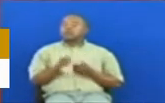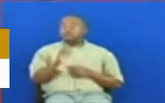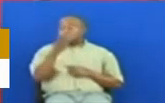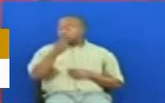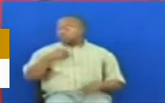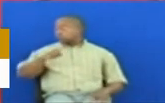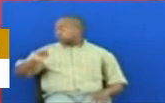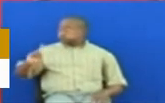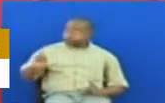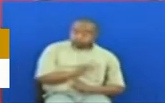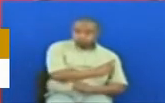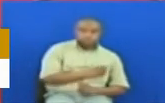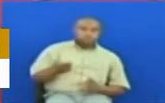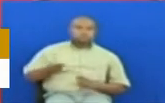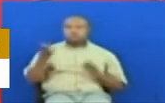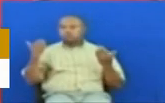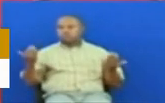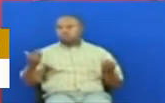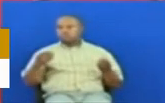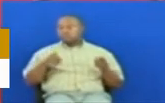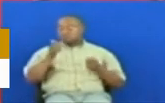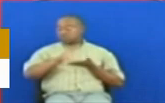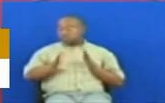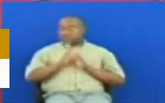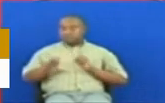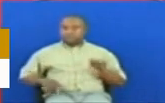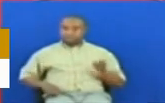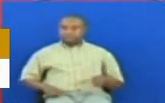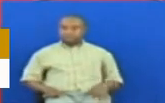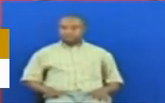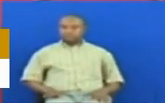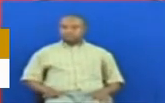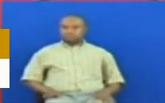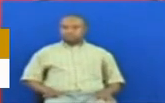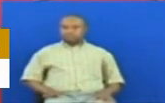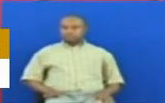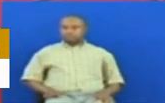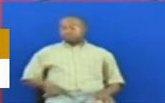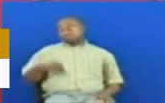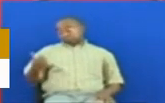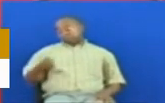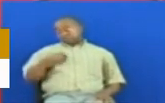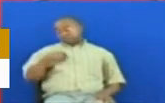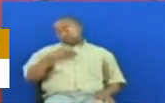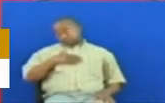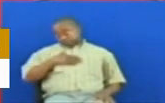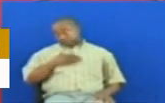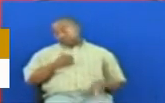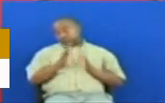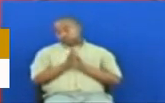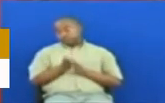upepo. Lakini sasa ndio makubaliano yenyewe. Kwa hiyo mimi nikuombe tu